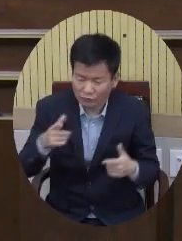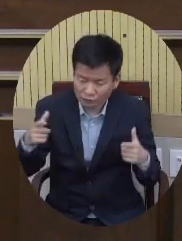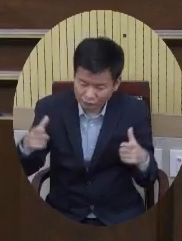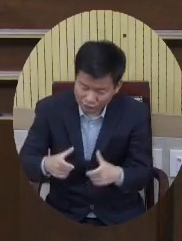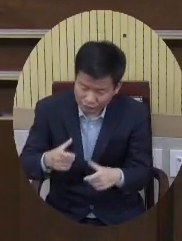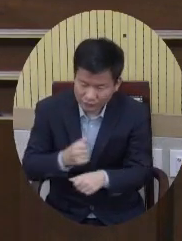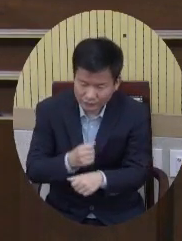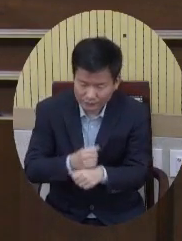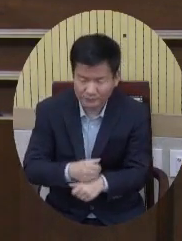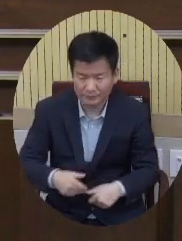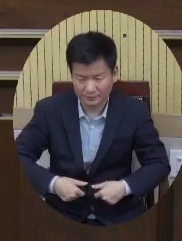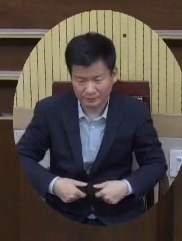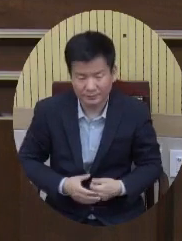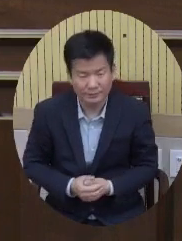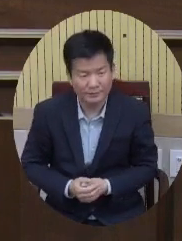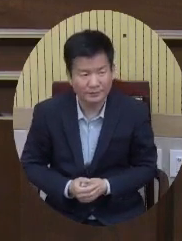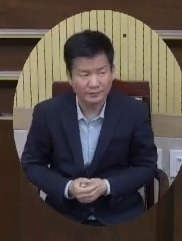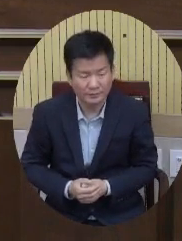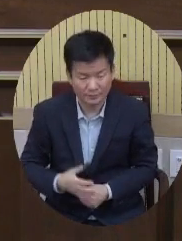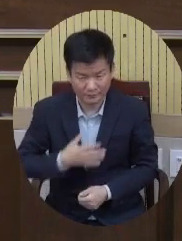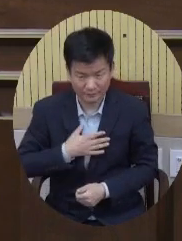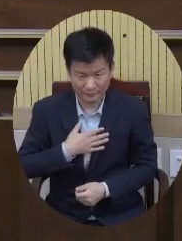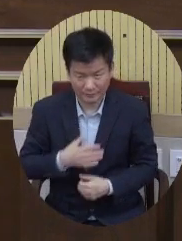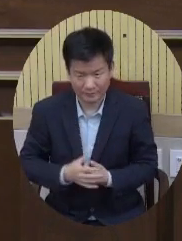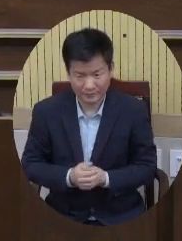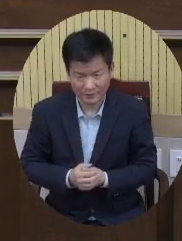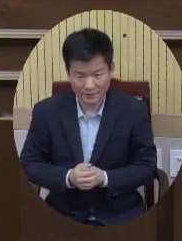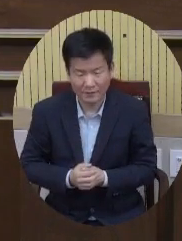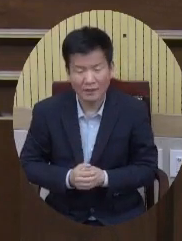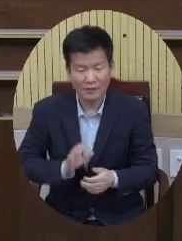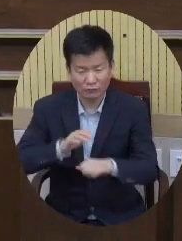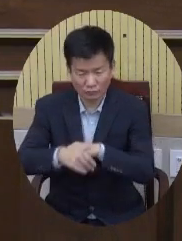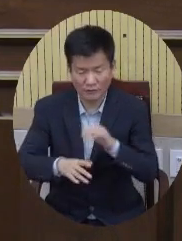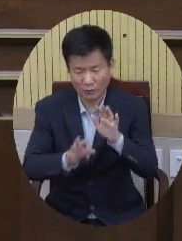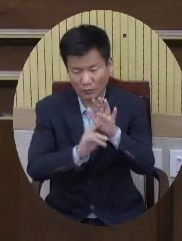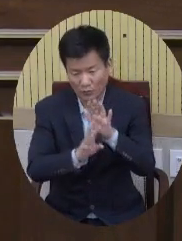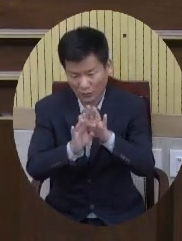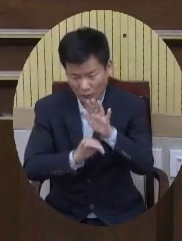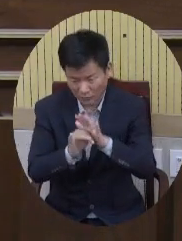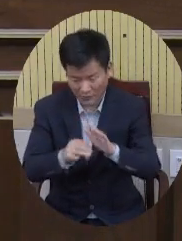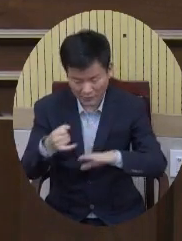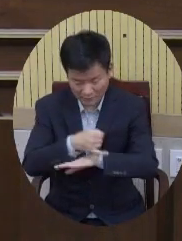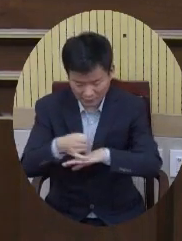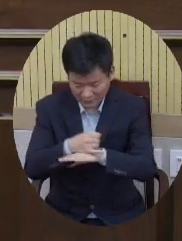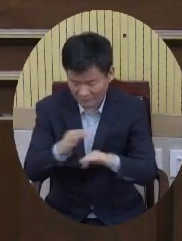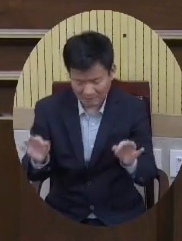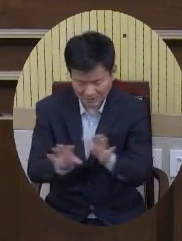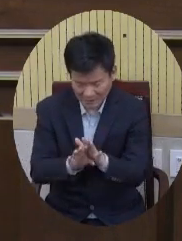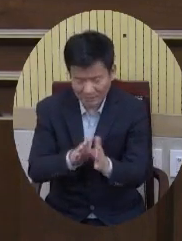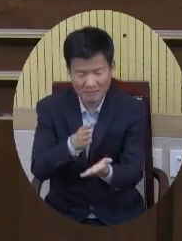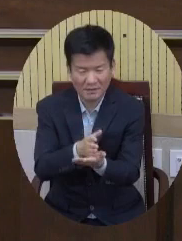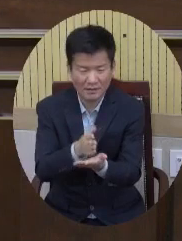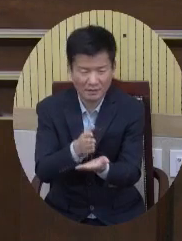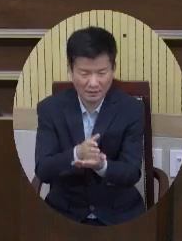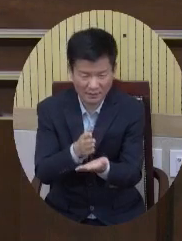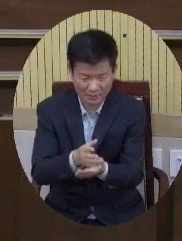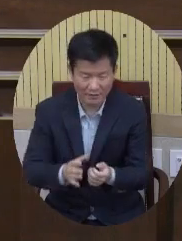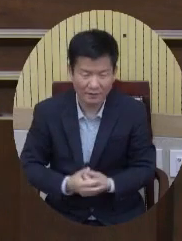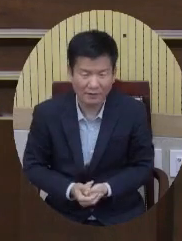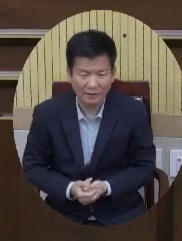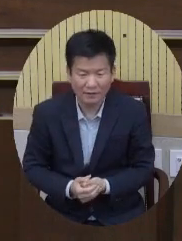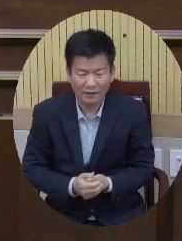반영한 것입니다 이에 본의원은 국제 공모를 거쳐 선정된 설계를 백지화할 것이 아니라